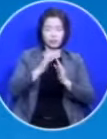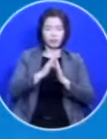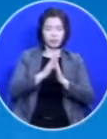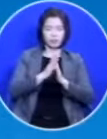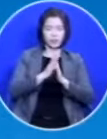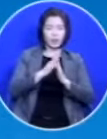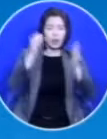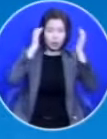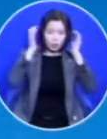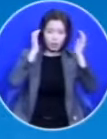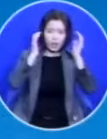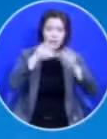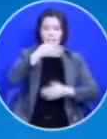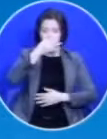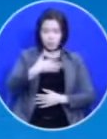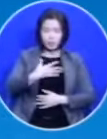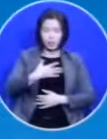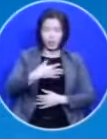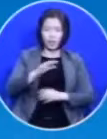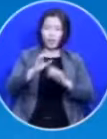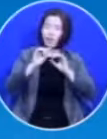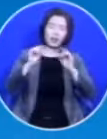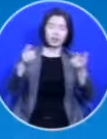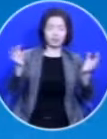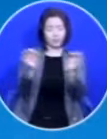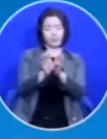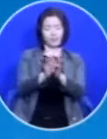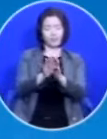고난 들다 아